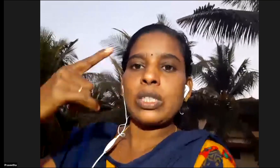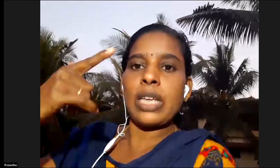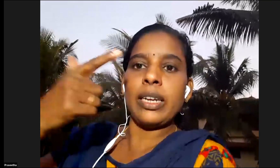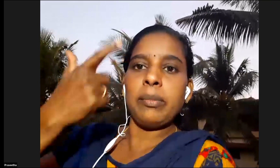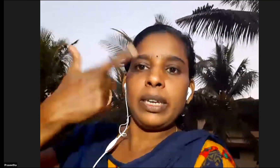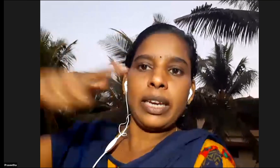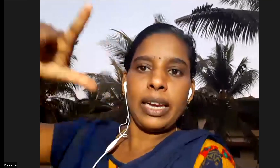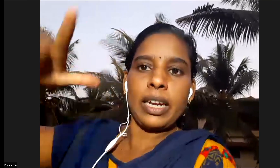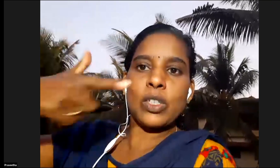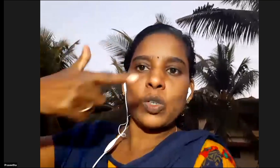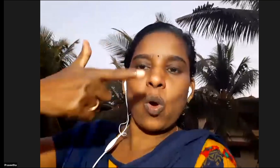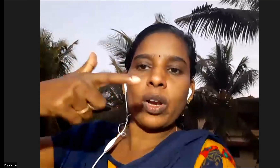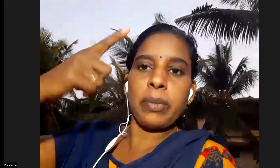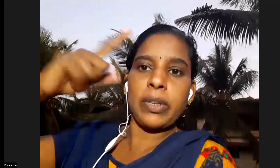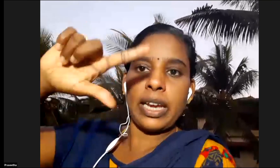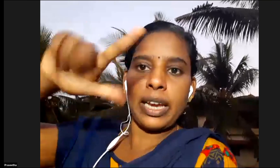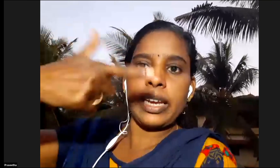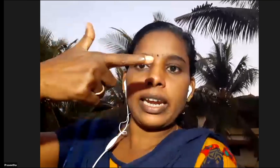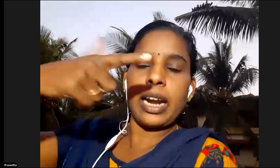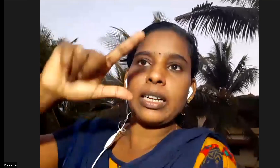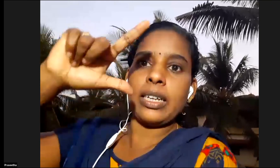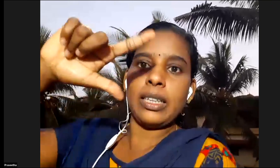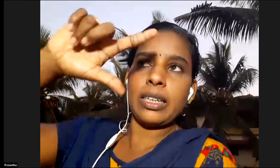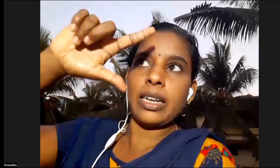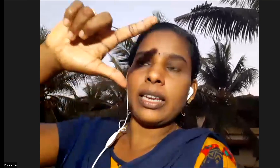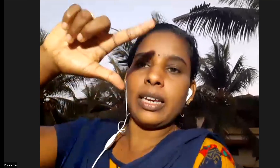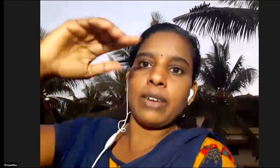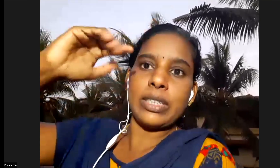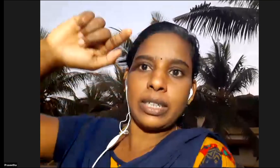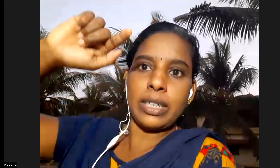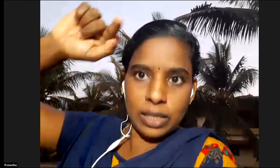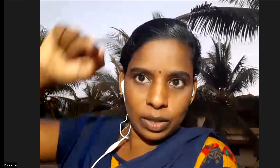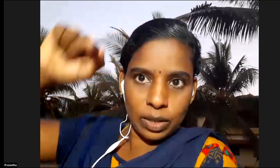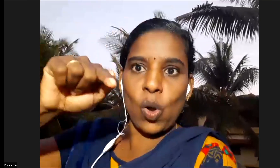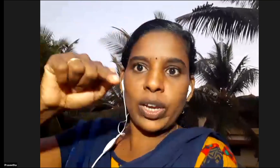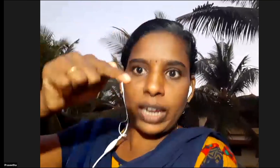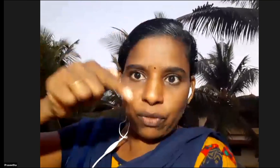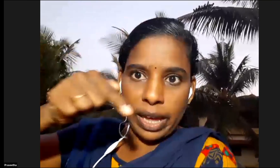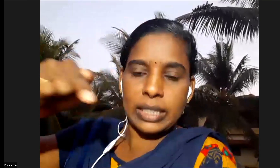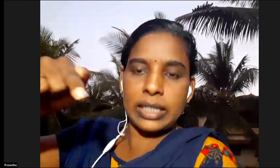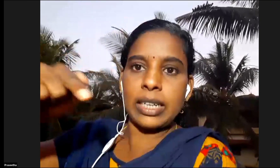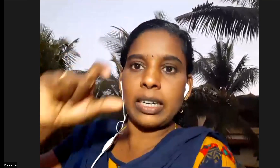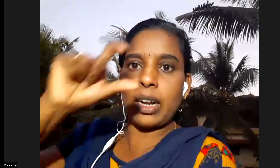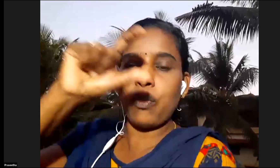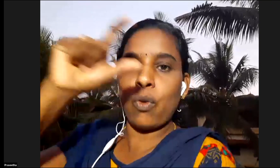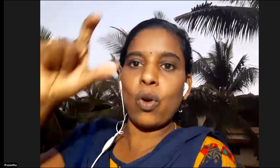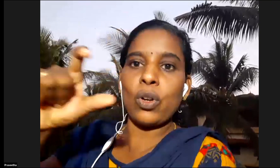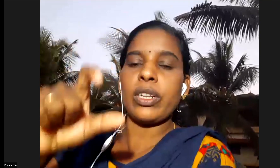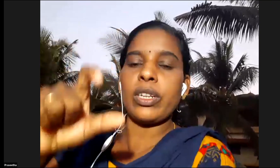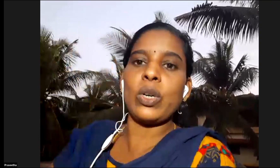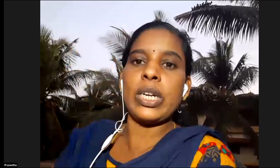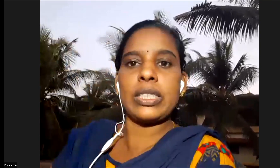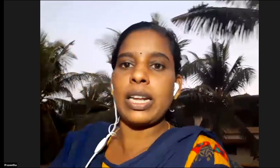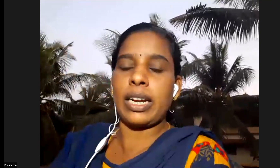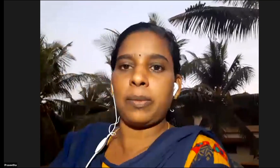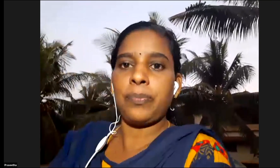ഓരോ സൈനും ഇങ്ങനെ ഇങ്ങനെ സ്ട്രോക്ക്, ഇപ്പൊ ജെ ഇങ്ങനെയാണ് എന്നുള്ളത് കൈ ഇങ്ങനെ വെച്ചിട്ട് സ്ട്രോക്ക് ഇങ്ങനെ വരച്ച് ചേർത്തിട്ടുള്ള ഫോട്ടോ